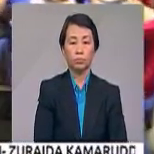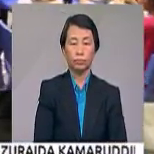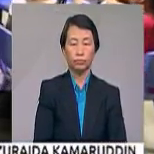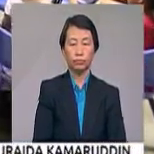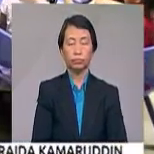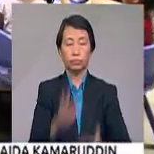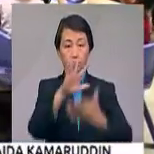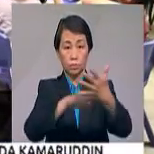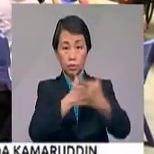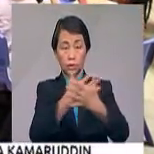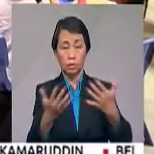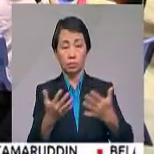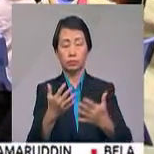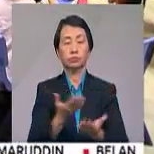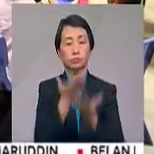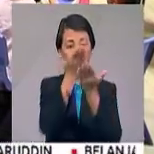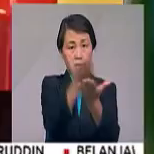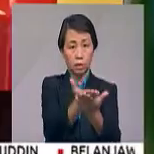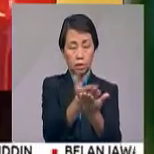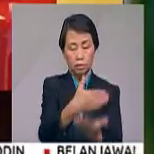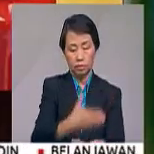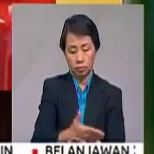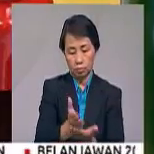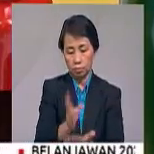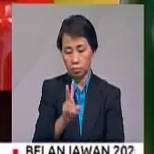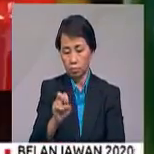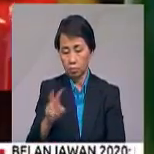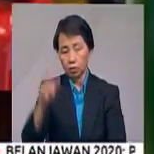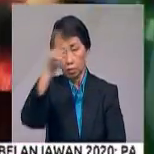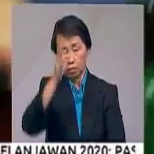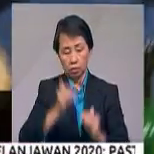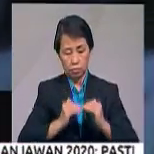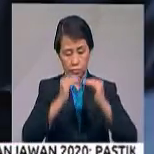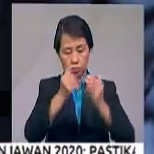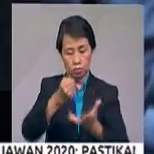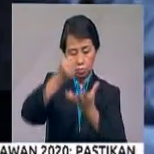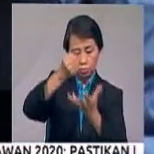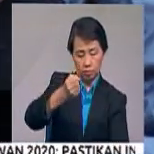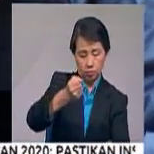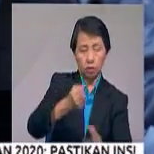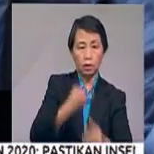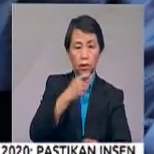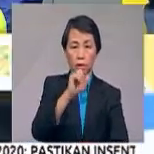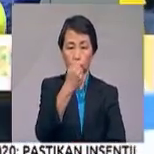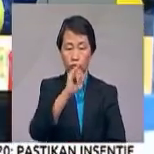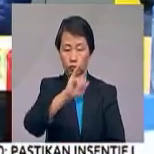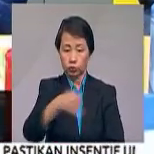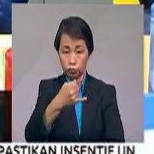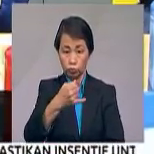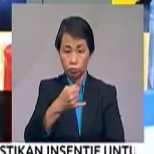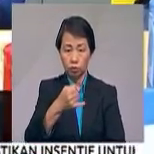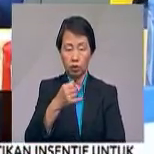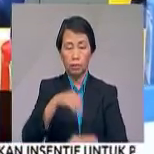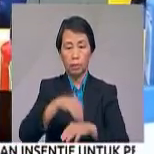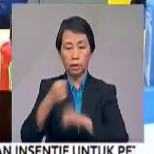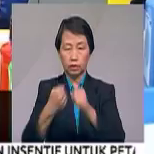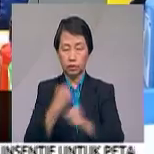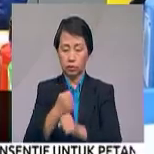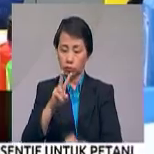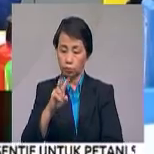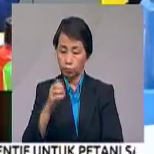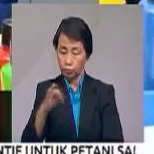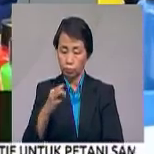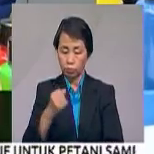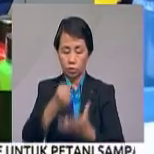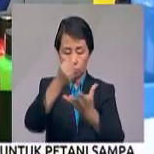Dalam cadangan belanjawan 2020, kerajaan akan meningkatkan peruntukan daripada RM10 juta pada 2019